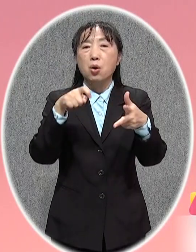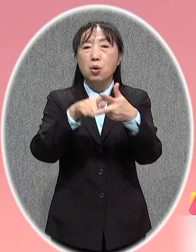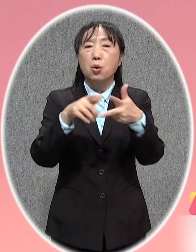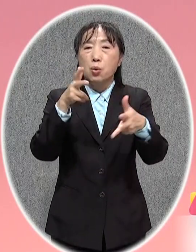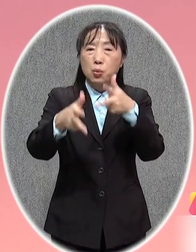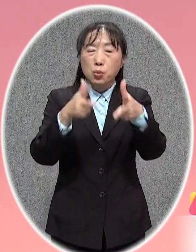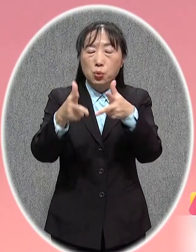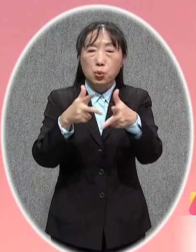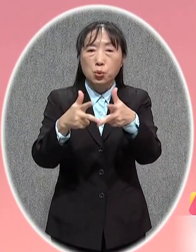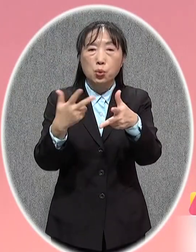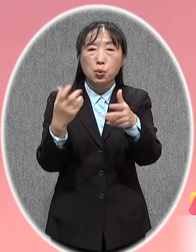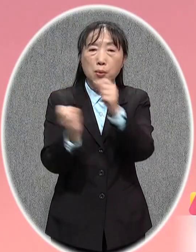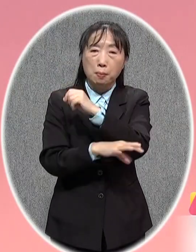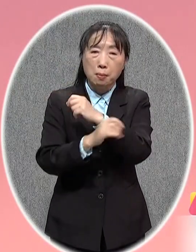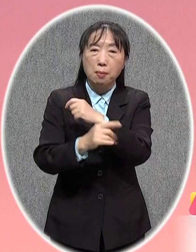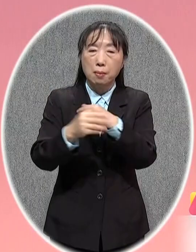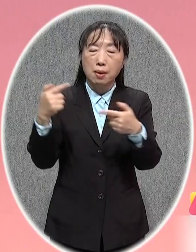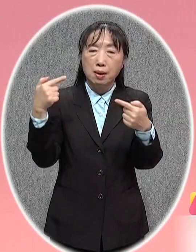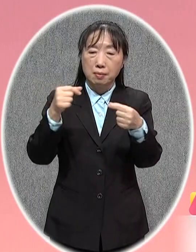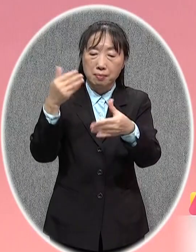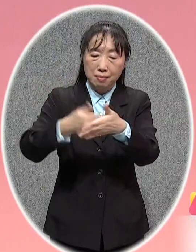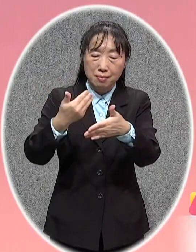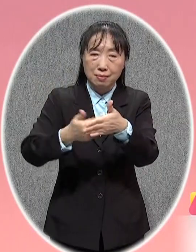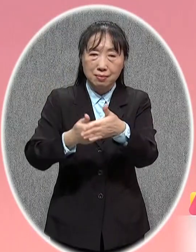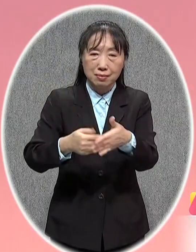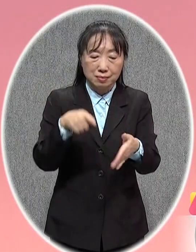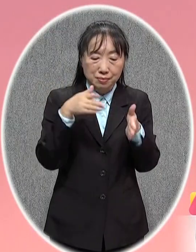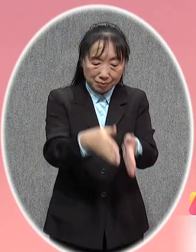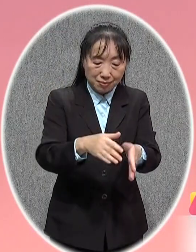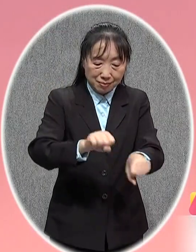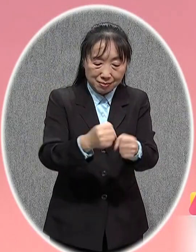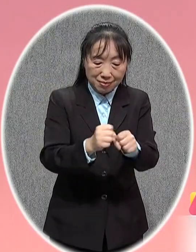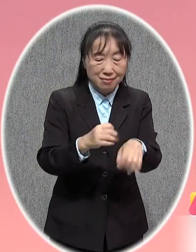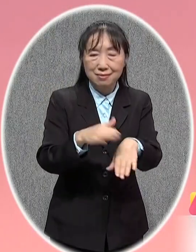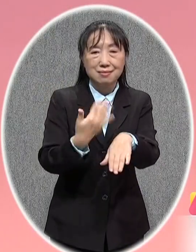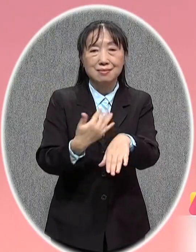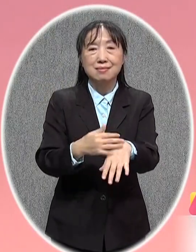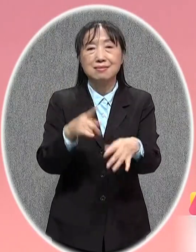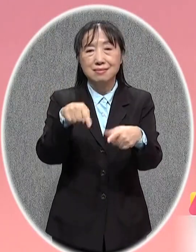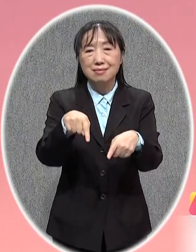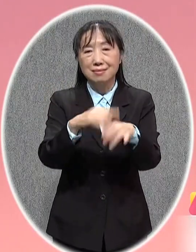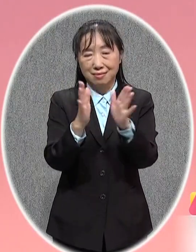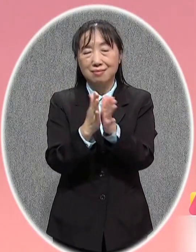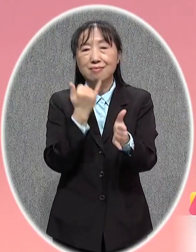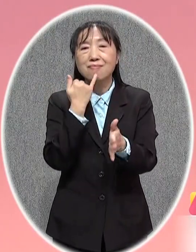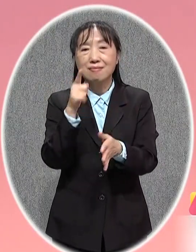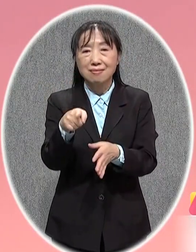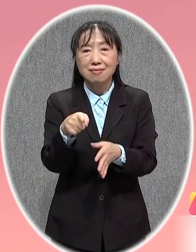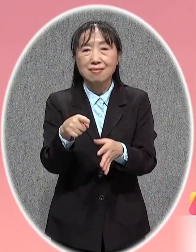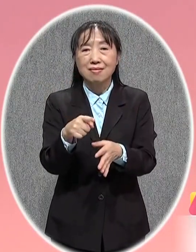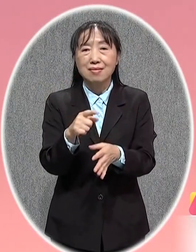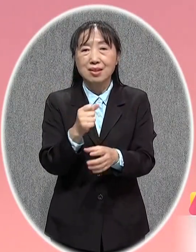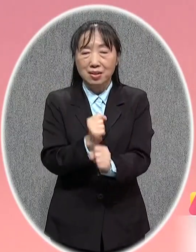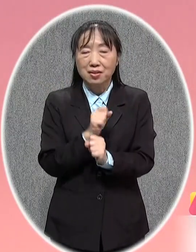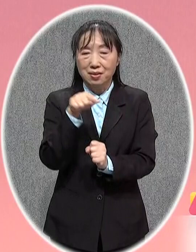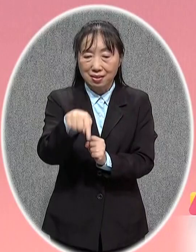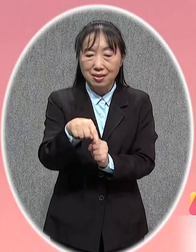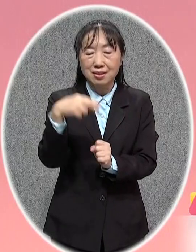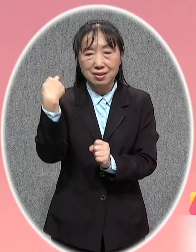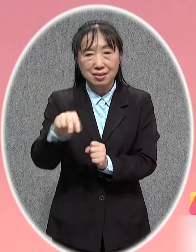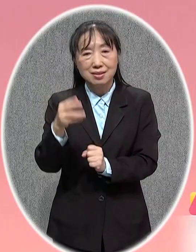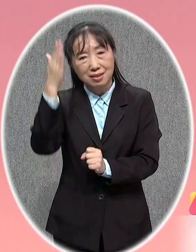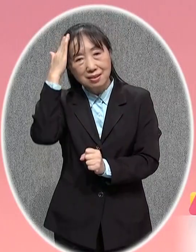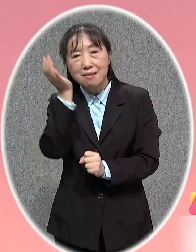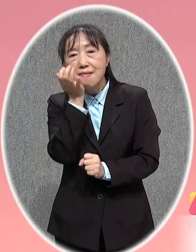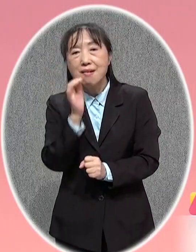不要直接去破坏礁体。当这些都避开了之后，我相信在兼顾减煤、减